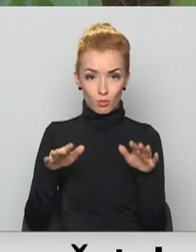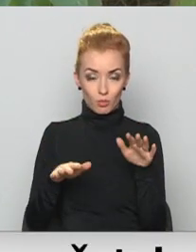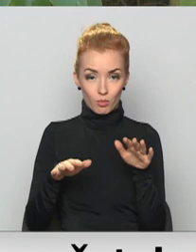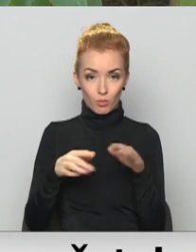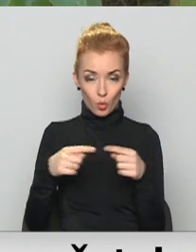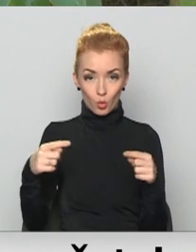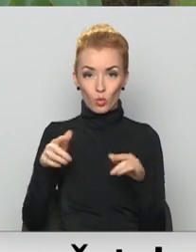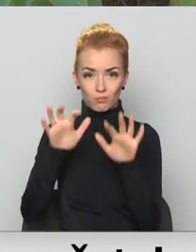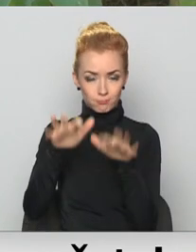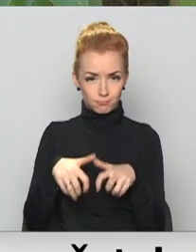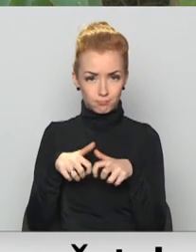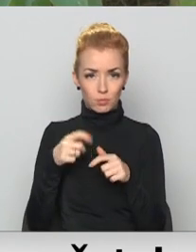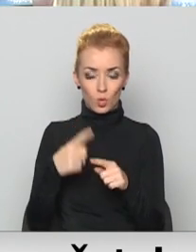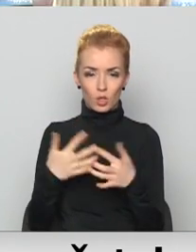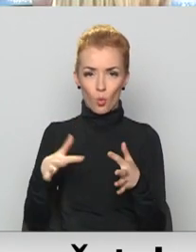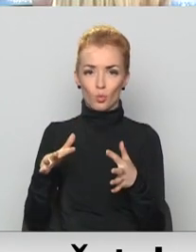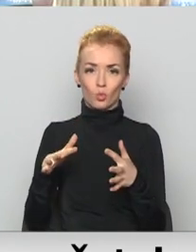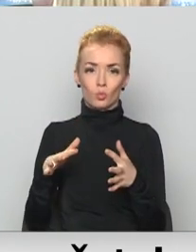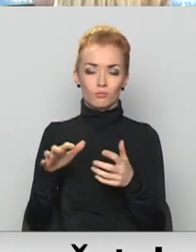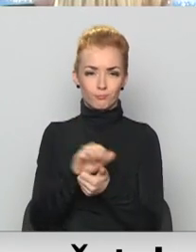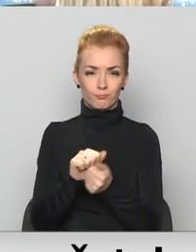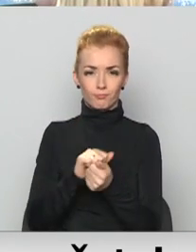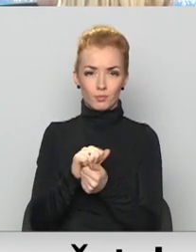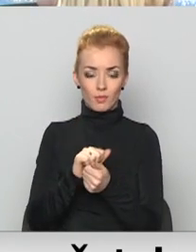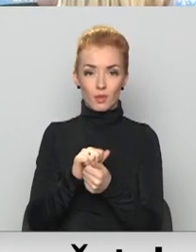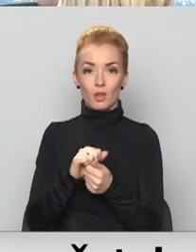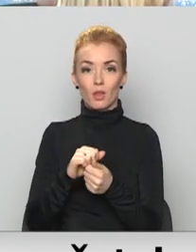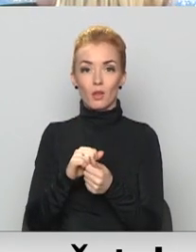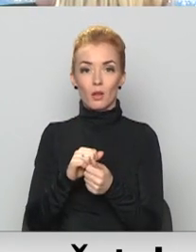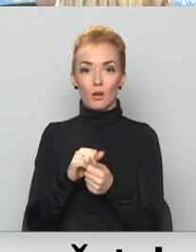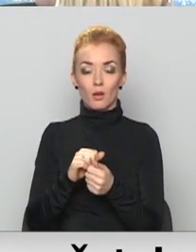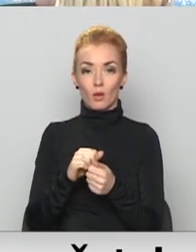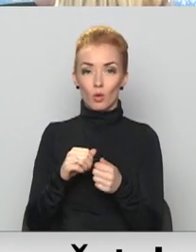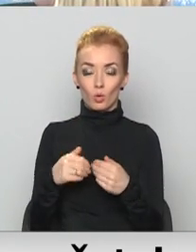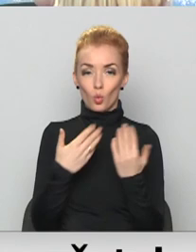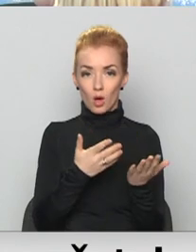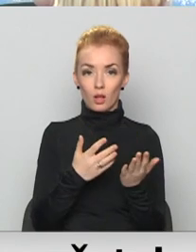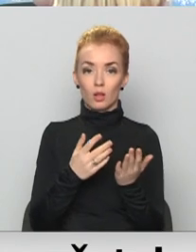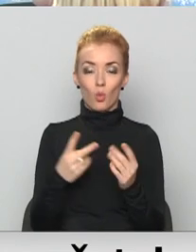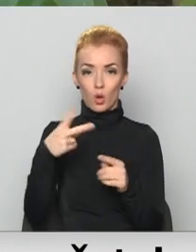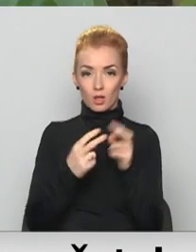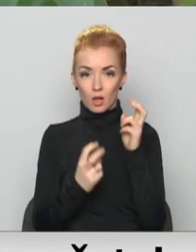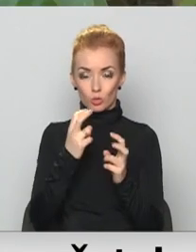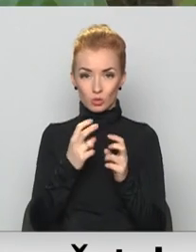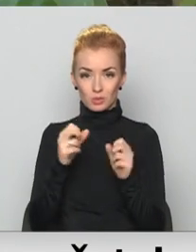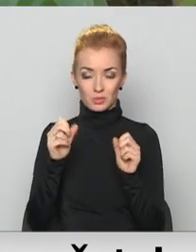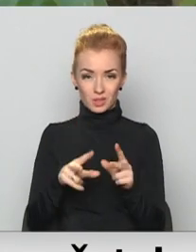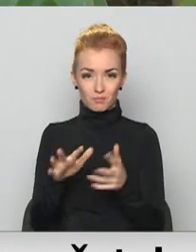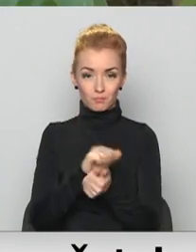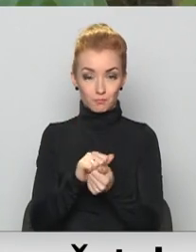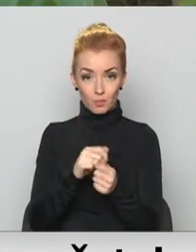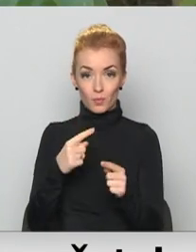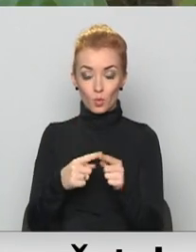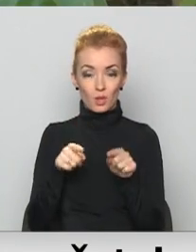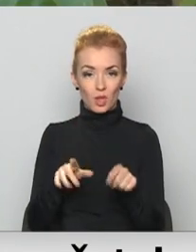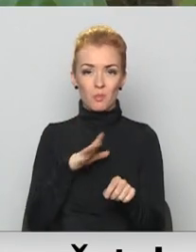tika izņemti un šobrīd jau ir iznīcināti, nododot blakus produktu pārstrādes uzņēmumā. Šajā gadījumā